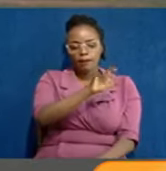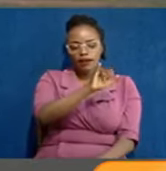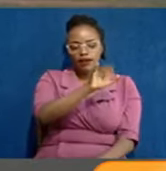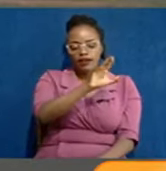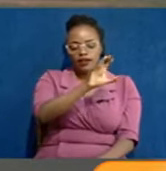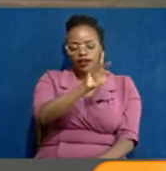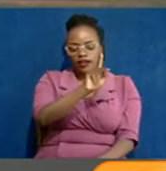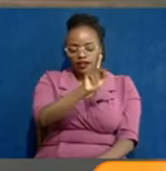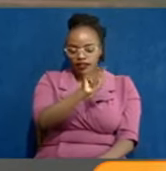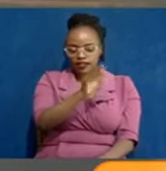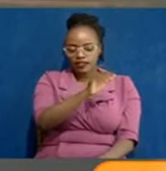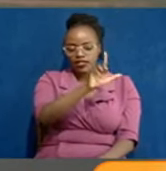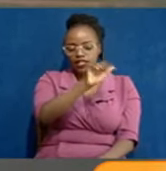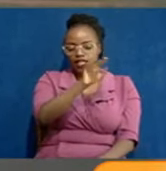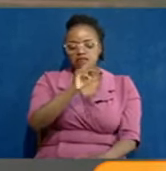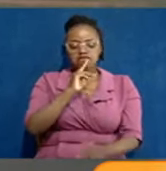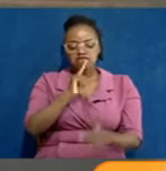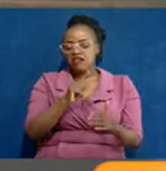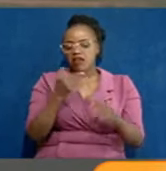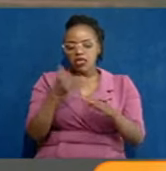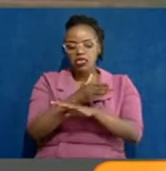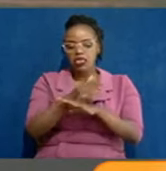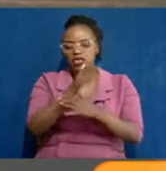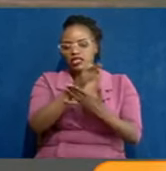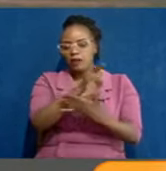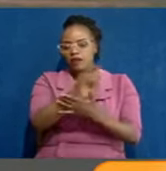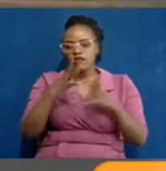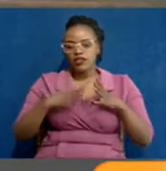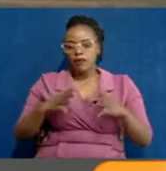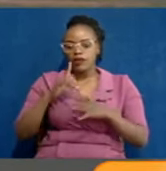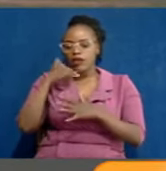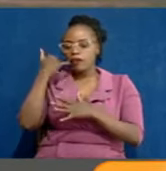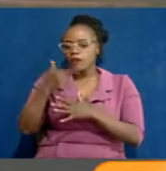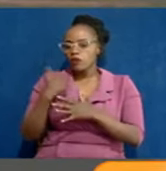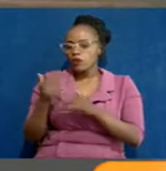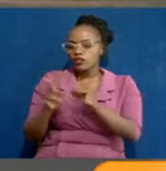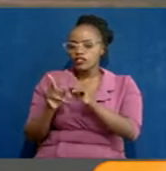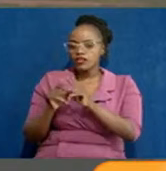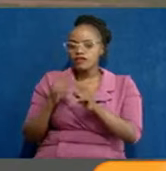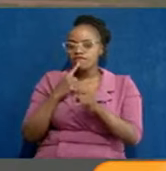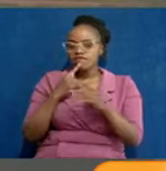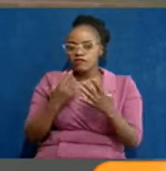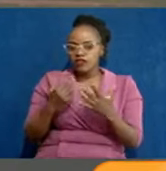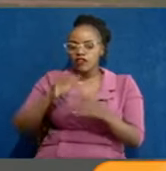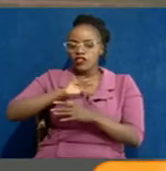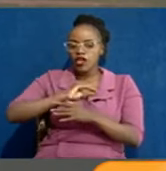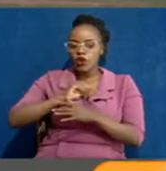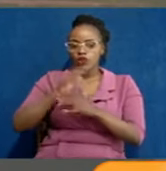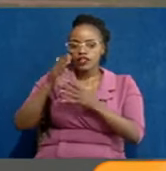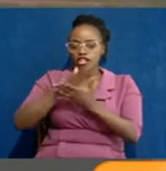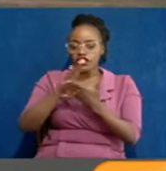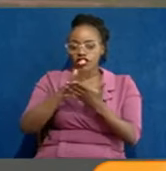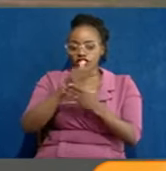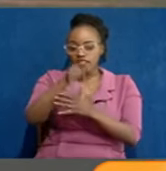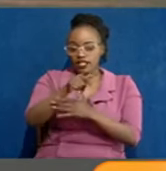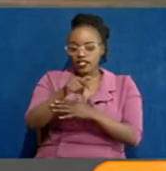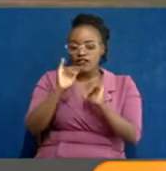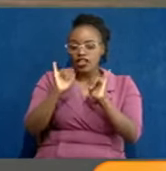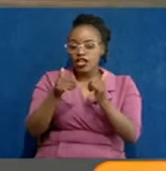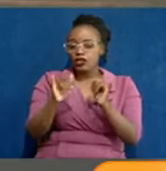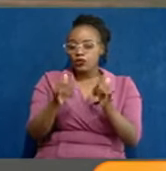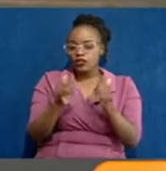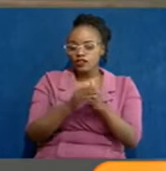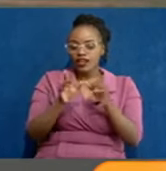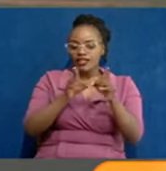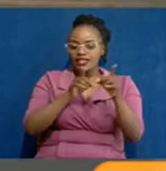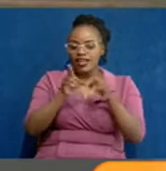wa huduma za bima ikitaja utapeli kutoka kwa baadhi ya watu wanaojitambulisha kuwa wenye hisa wa kampuni hiyo. Kwenye taarifa yake,